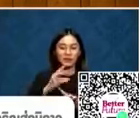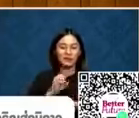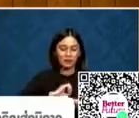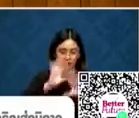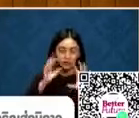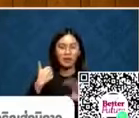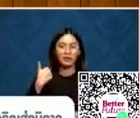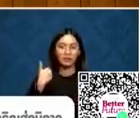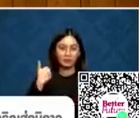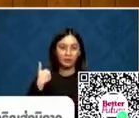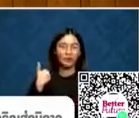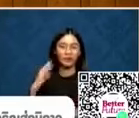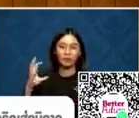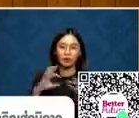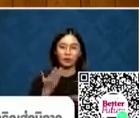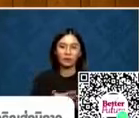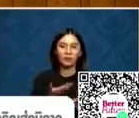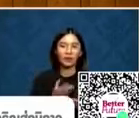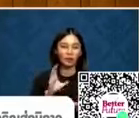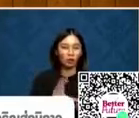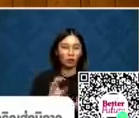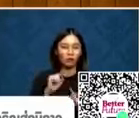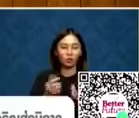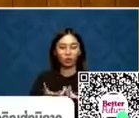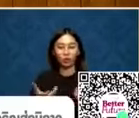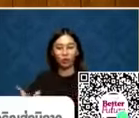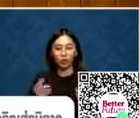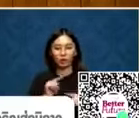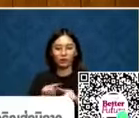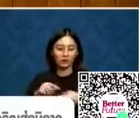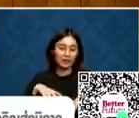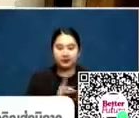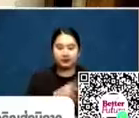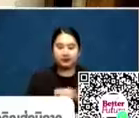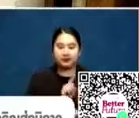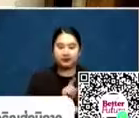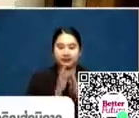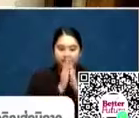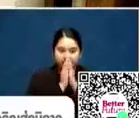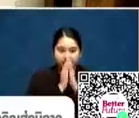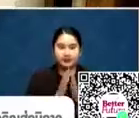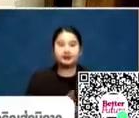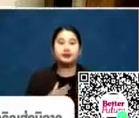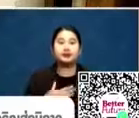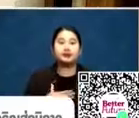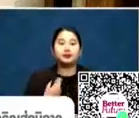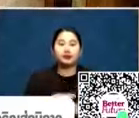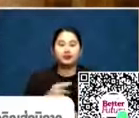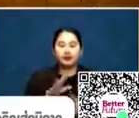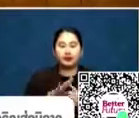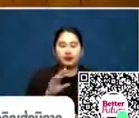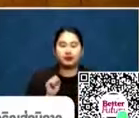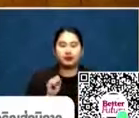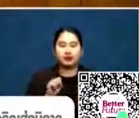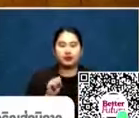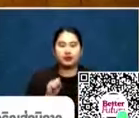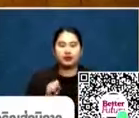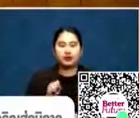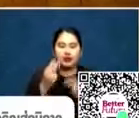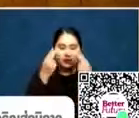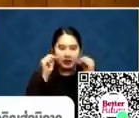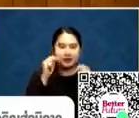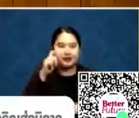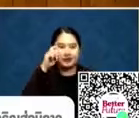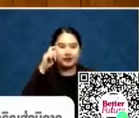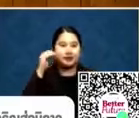คะว่าดิจิทัลวอลเล็ตเนี่ยเป็นนโยบายหลักแล้วก็เหตุผลที่ต้องใช้เงินเพียง10,000 บาทต่อคนแล้วก็จำกัดในพื้น